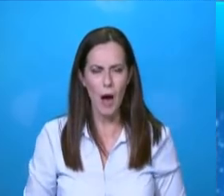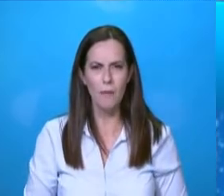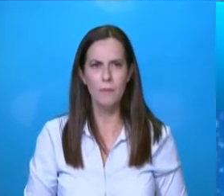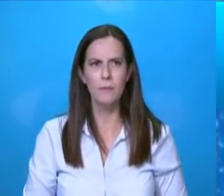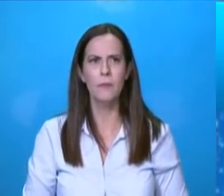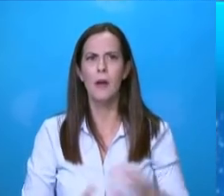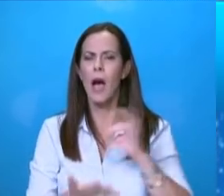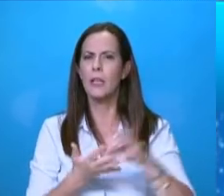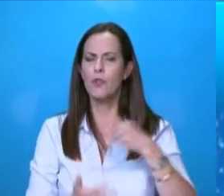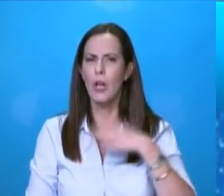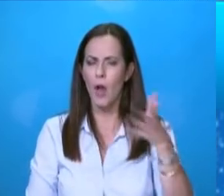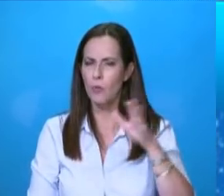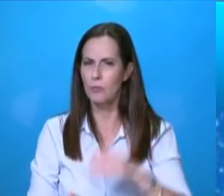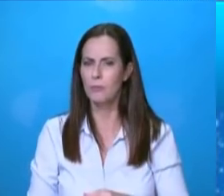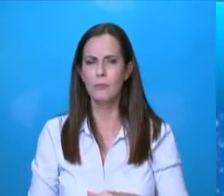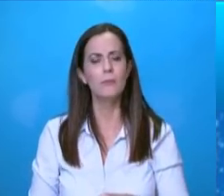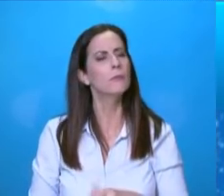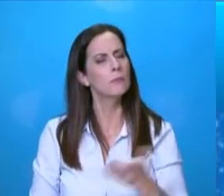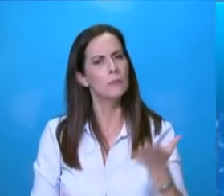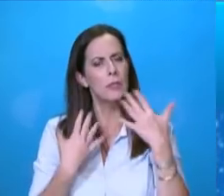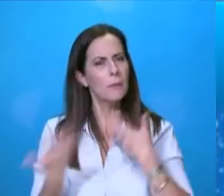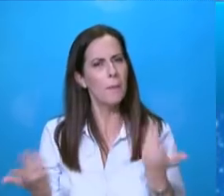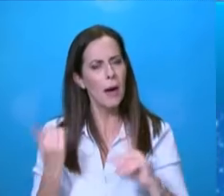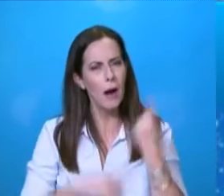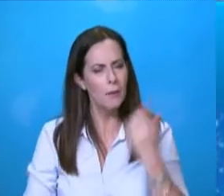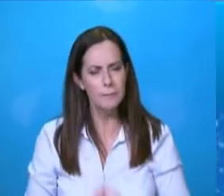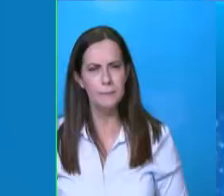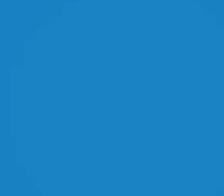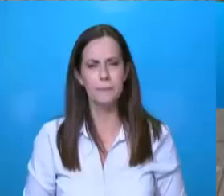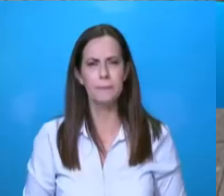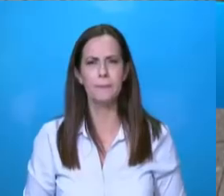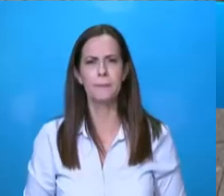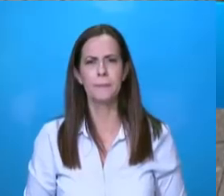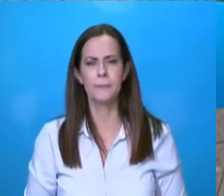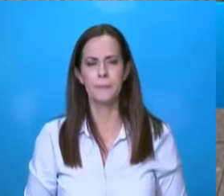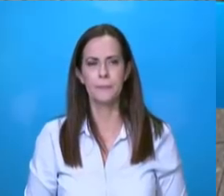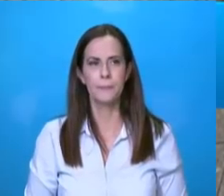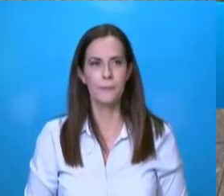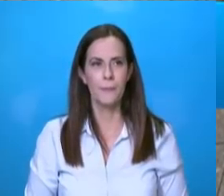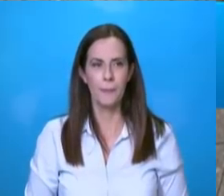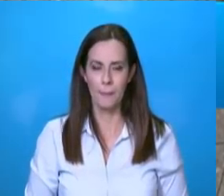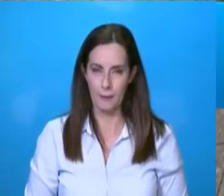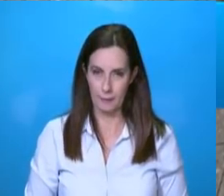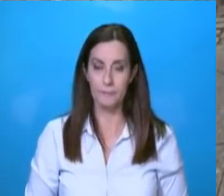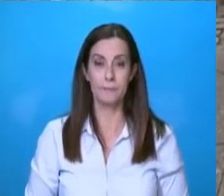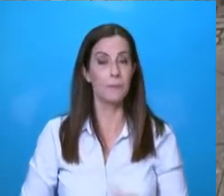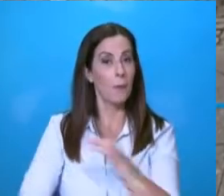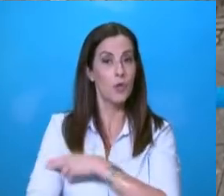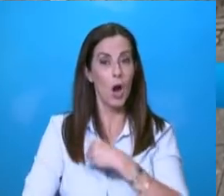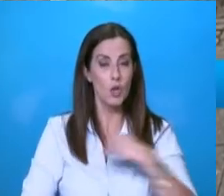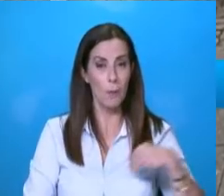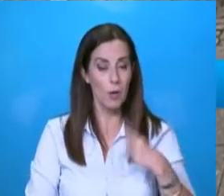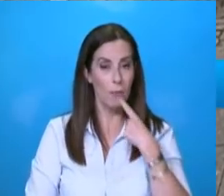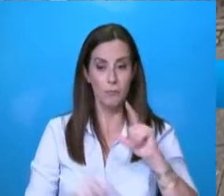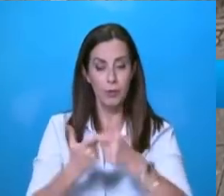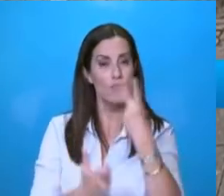אנטוניה ימין, שליחת כאן לאירופה, את מצטרפת אלינו עם עדכונים מהחקירה הזאת. כן, ערב טוב. משטרת פולין מודיעה היום כי